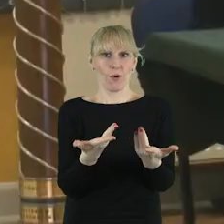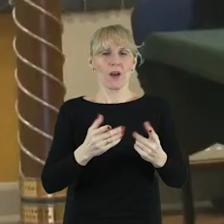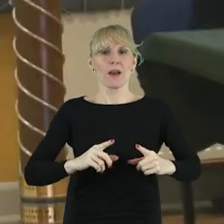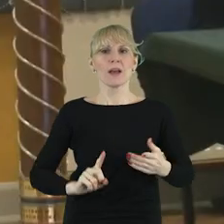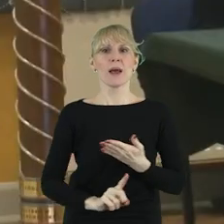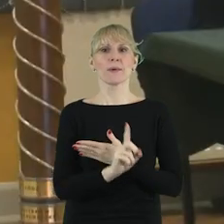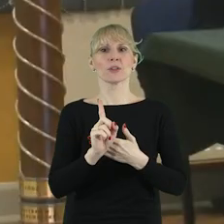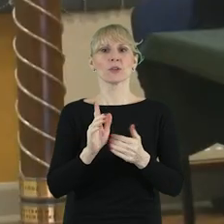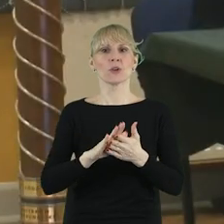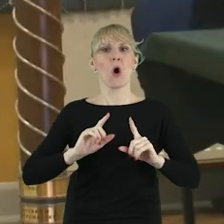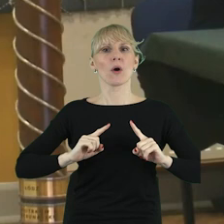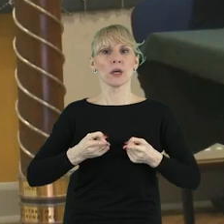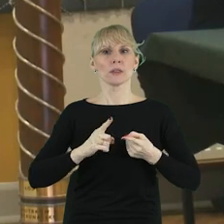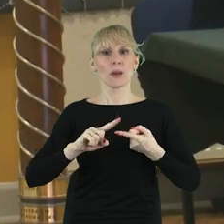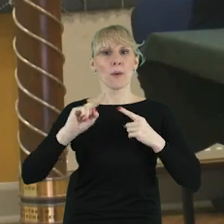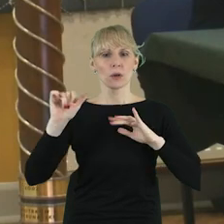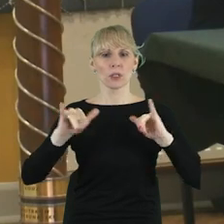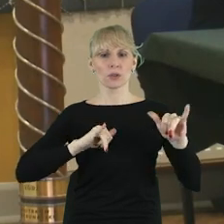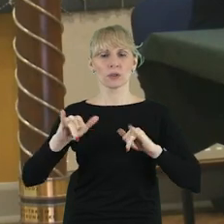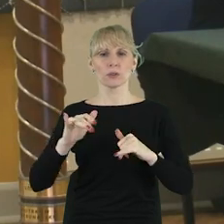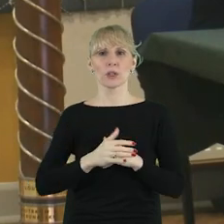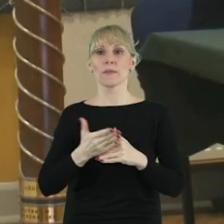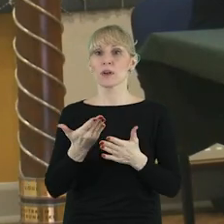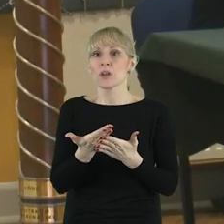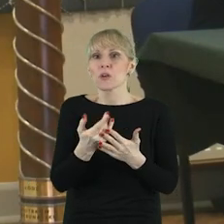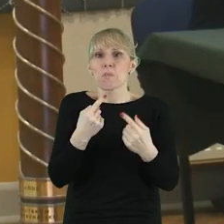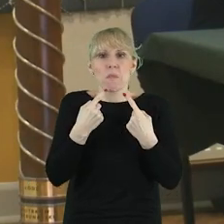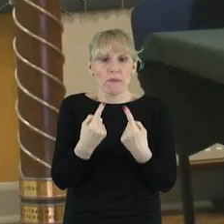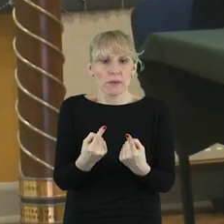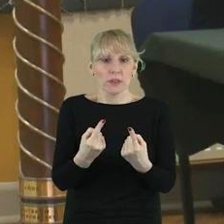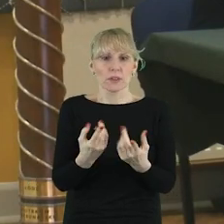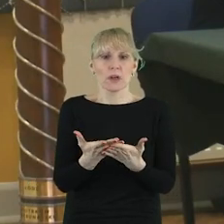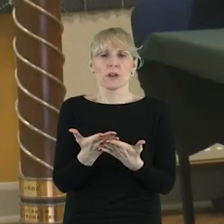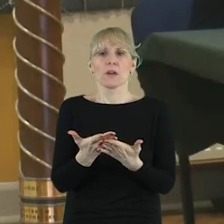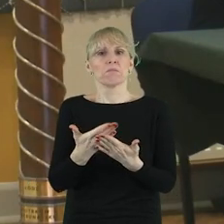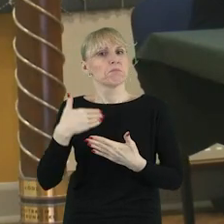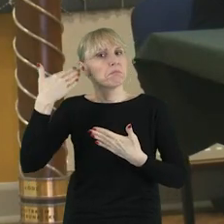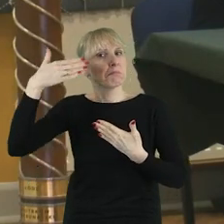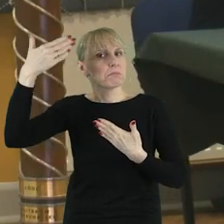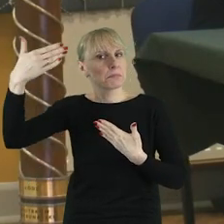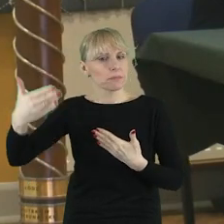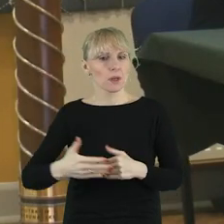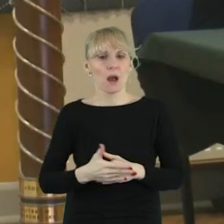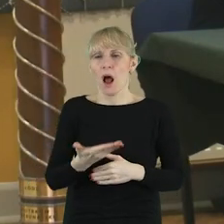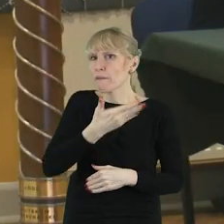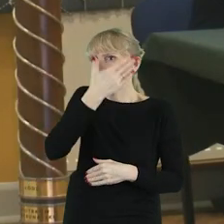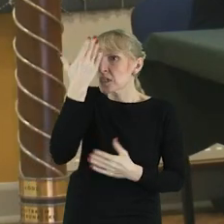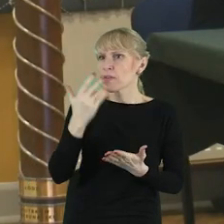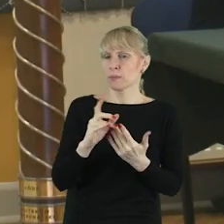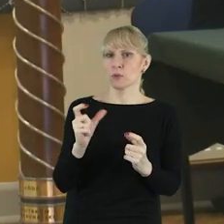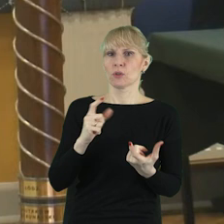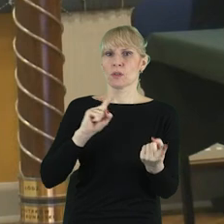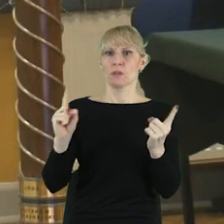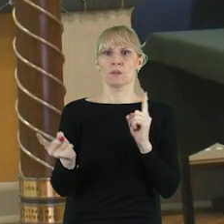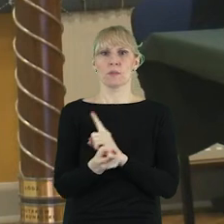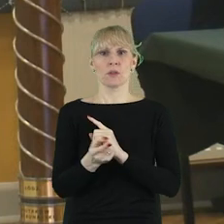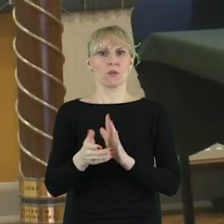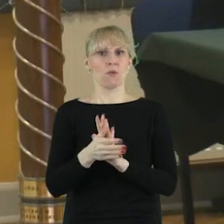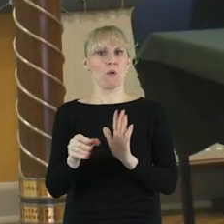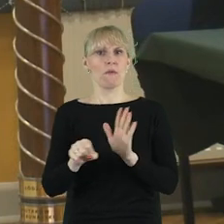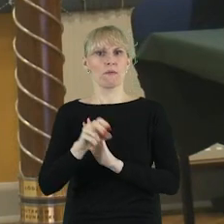widzenia, zabierały głos, więc nie wiem, co się zmieniło do dzisiaj w przepisach prawa ogólnie obowiązujących. Również uważam, że jako